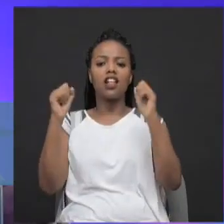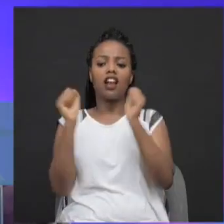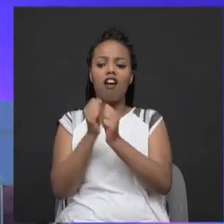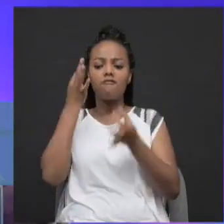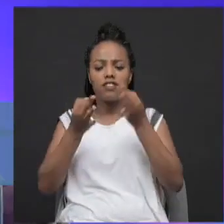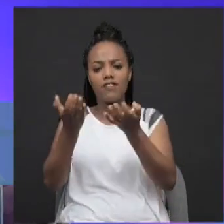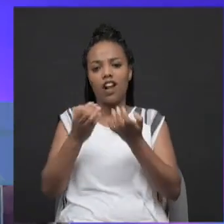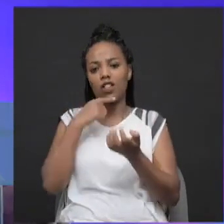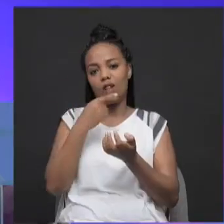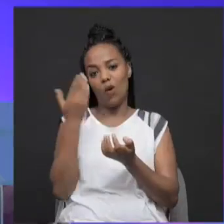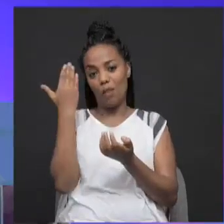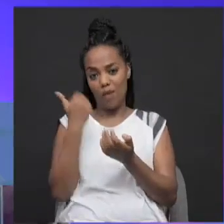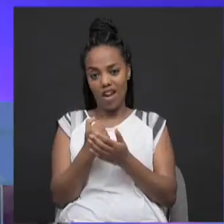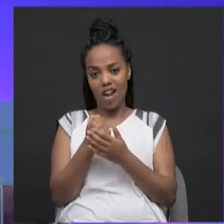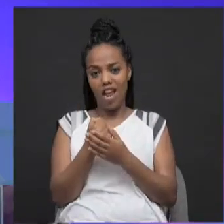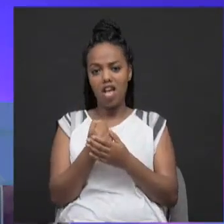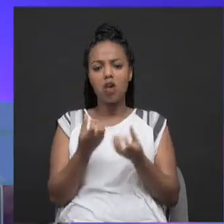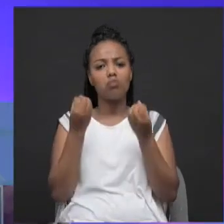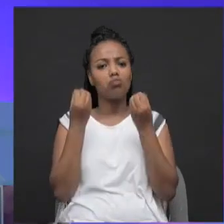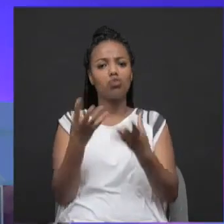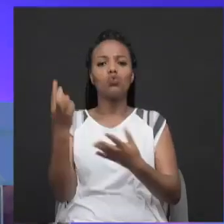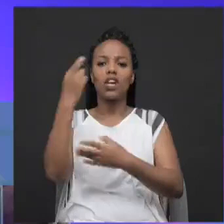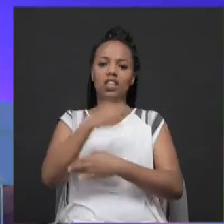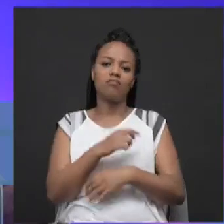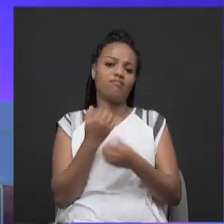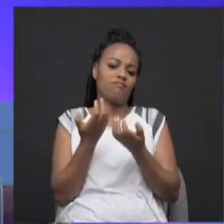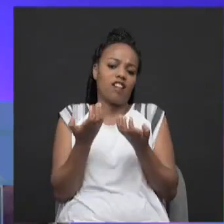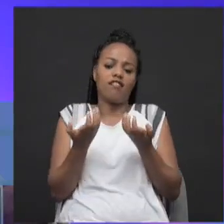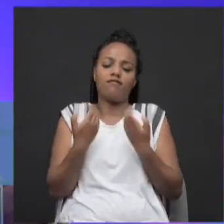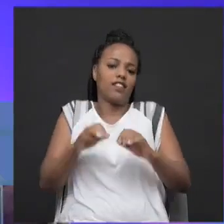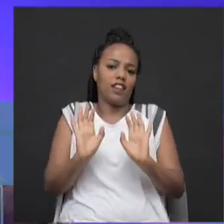ትለው ነበረ። አያሌ ቀንም አልወደደም።